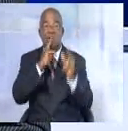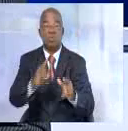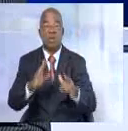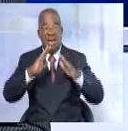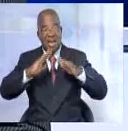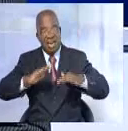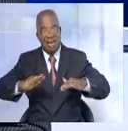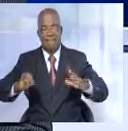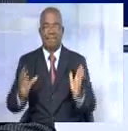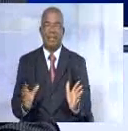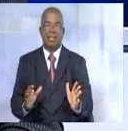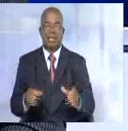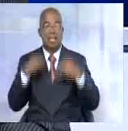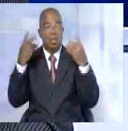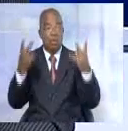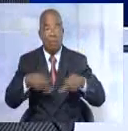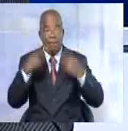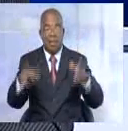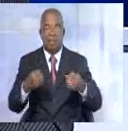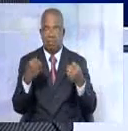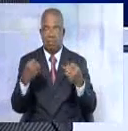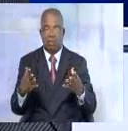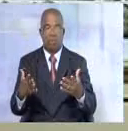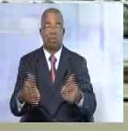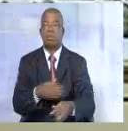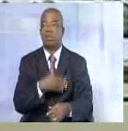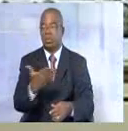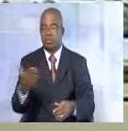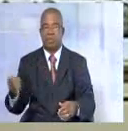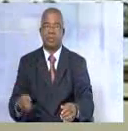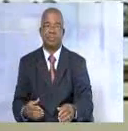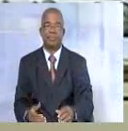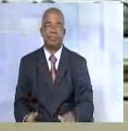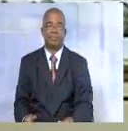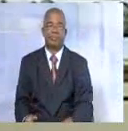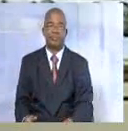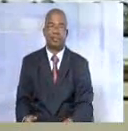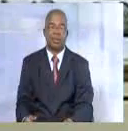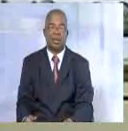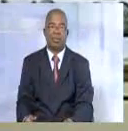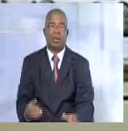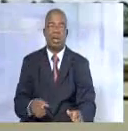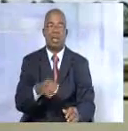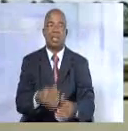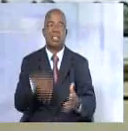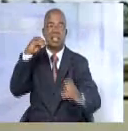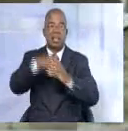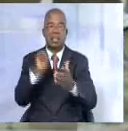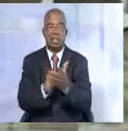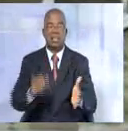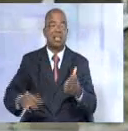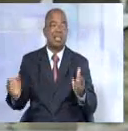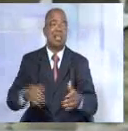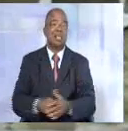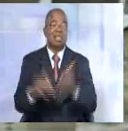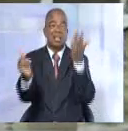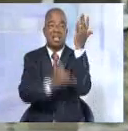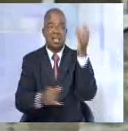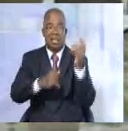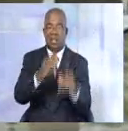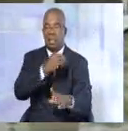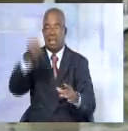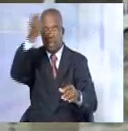des débats, plusieurs sujets dont la liberté de la presse. Voilà une affiche qui va faire du bruit et des mécontents dans les travées des